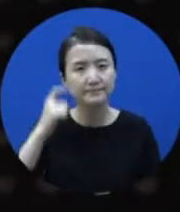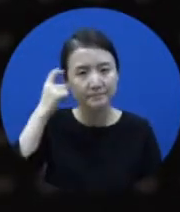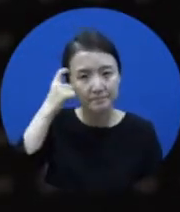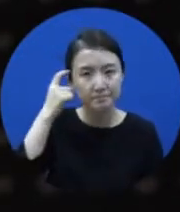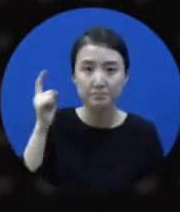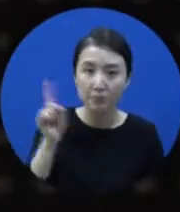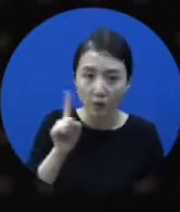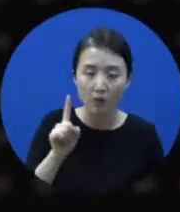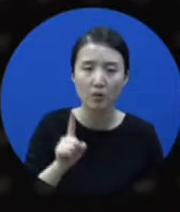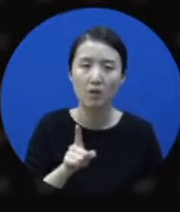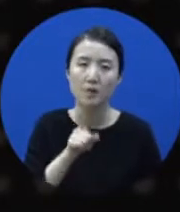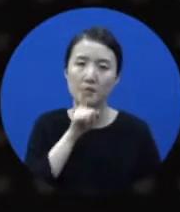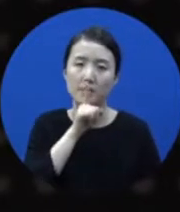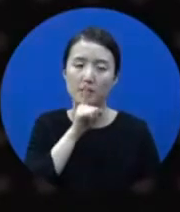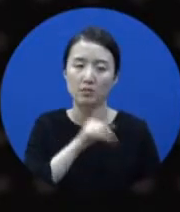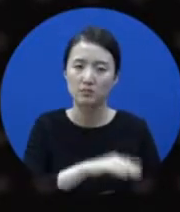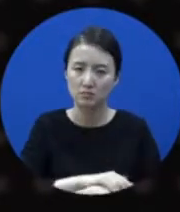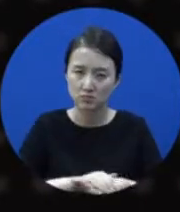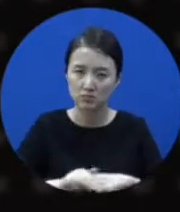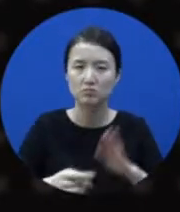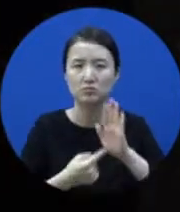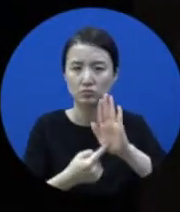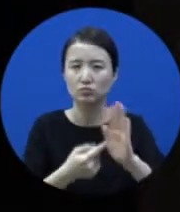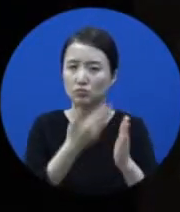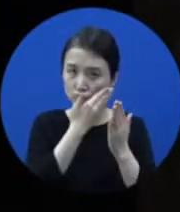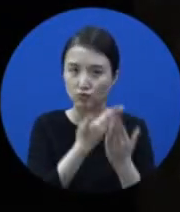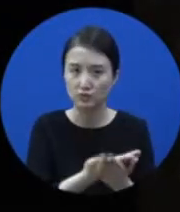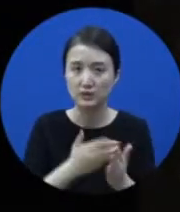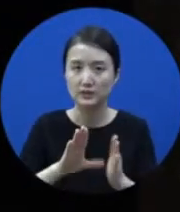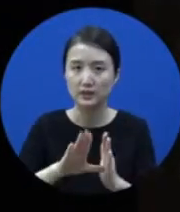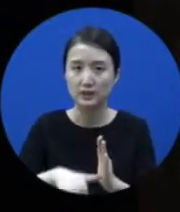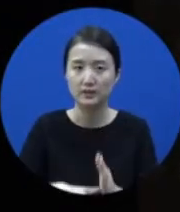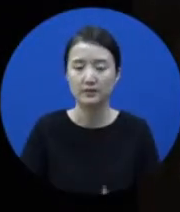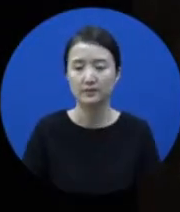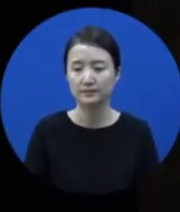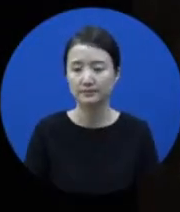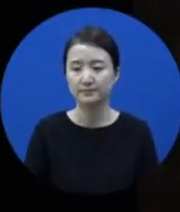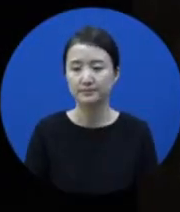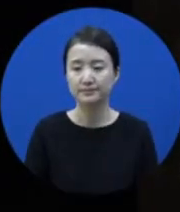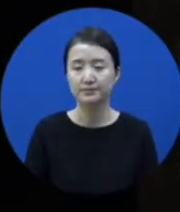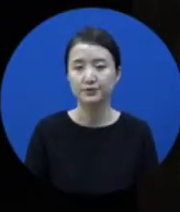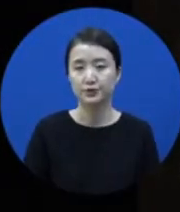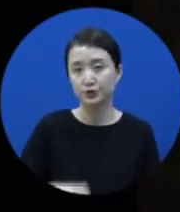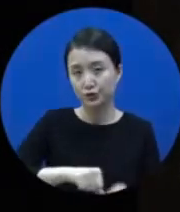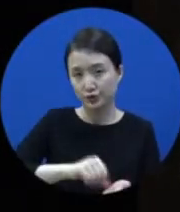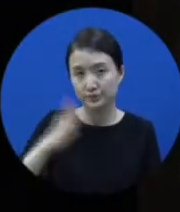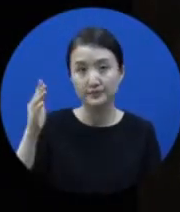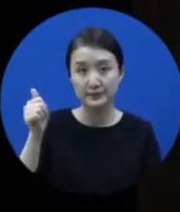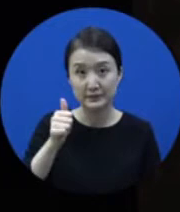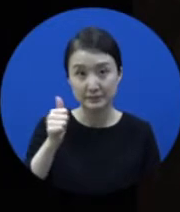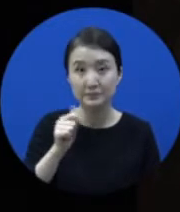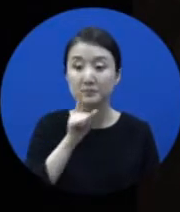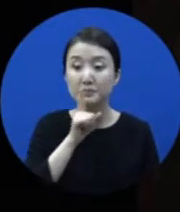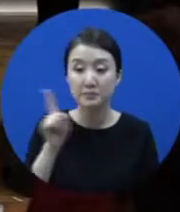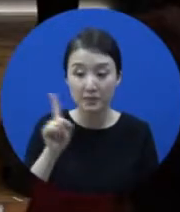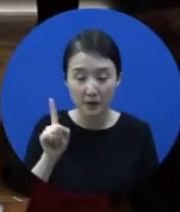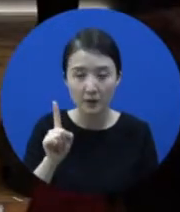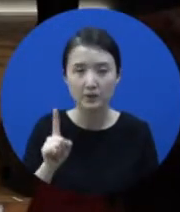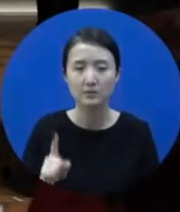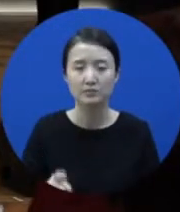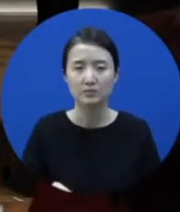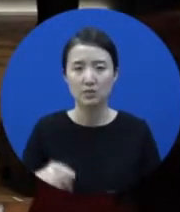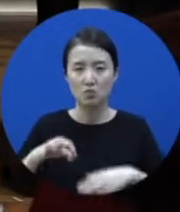자, 셰익스피어가 이런 이야기를 했습니다. 왕관을 쓰려는 자, 그 무게를 견뎌라. 예. 왕관을